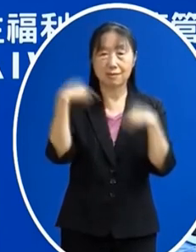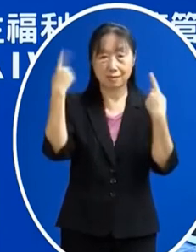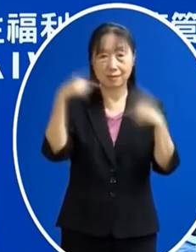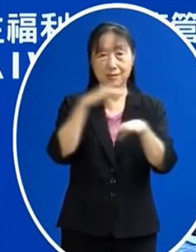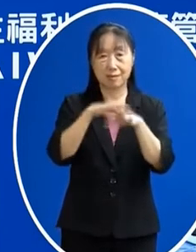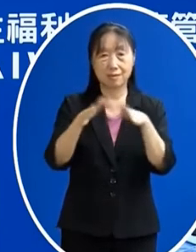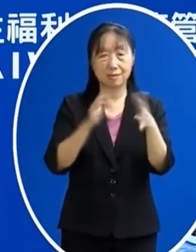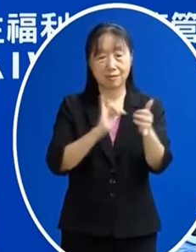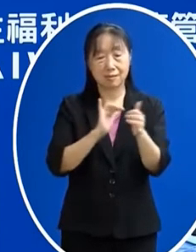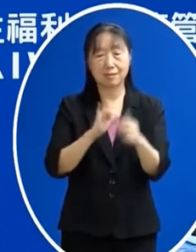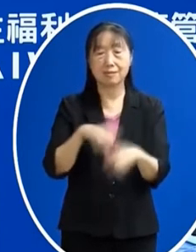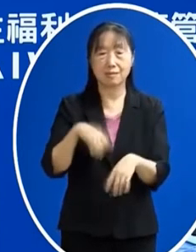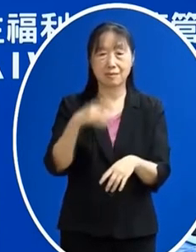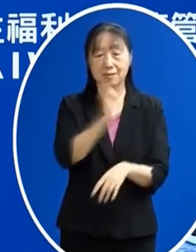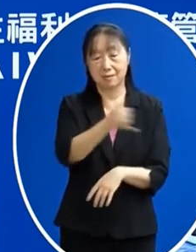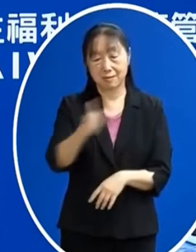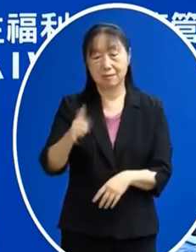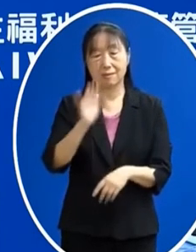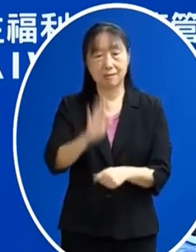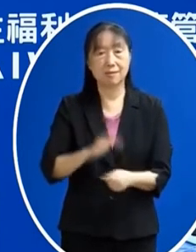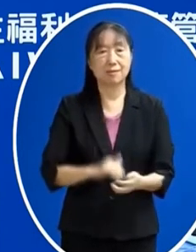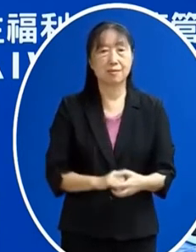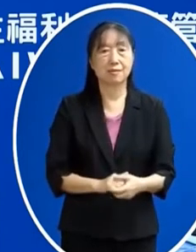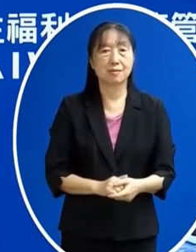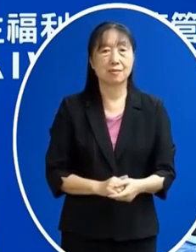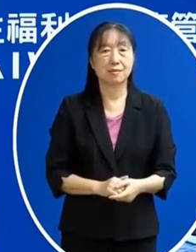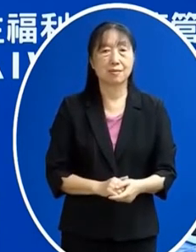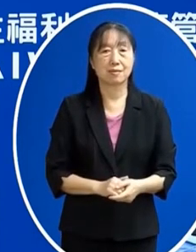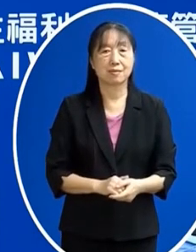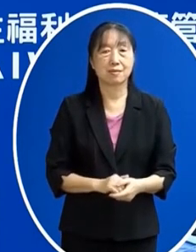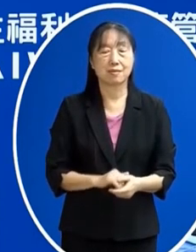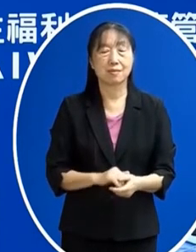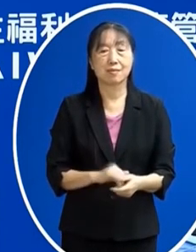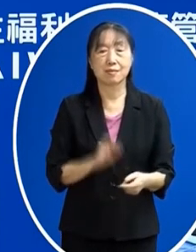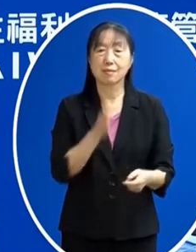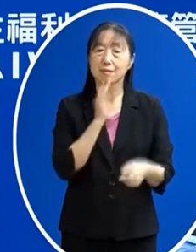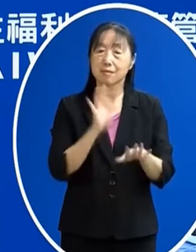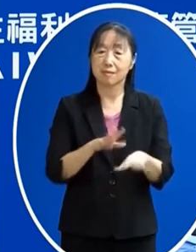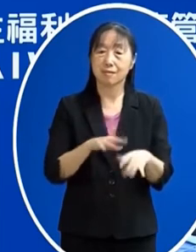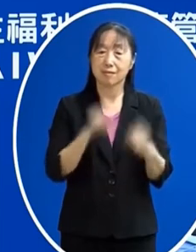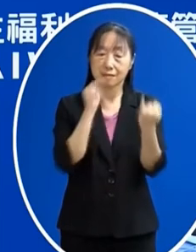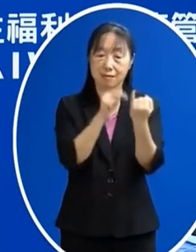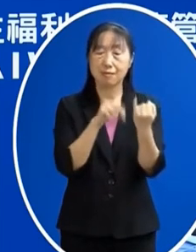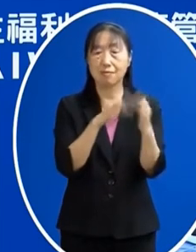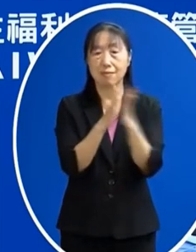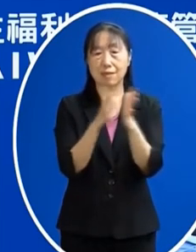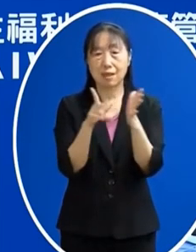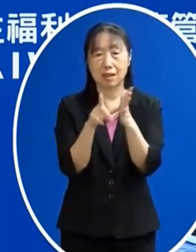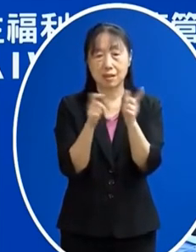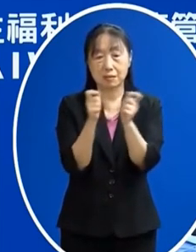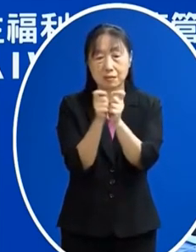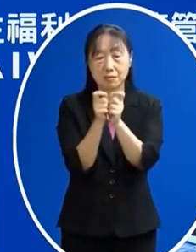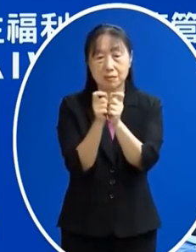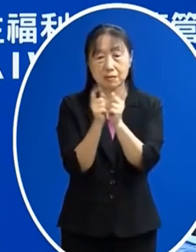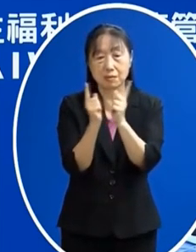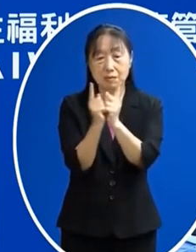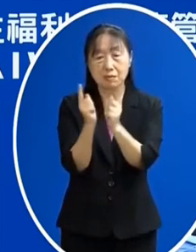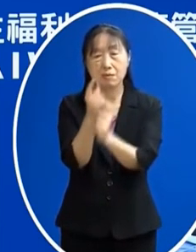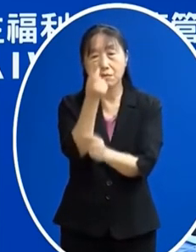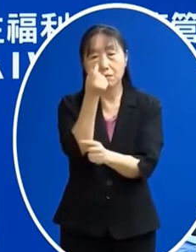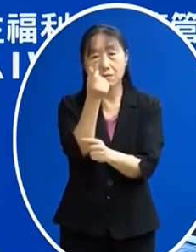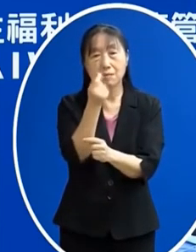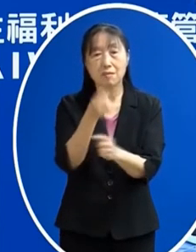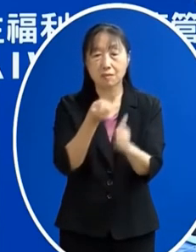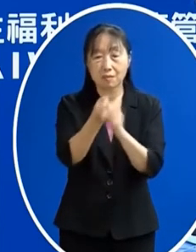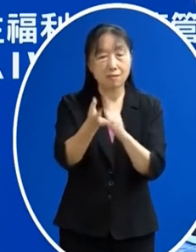有足迹在，那但是并没有这样的一个以现在来看那样很短暂的接触，当然就比较没有这样